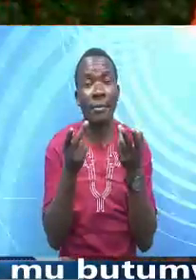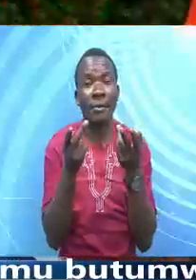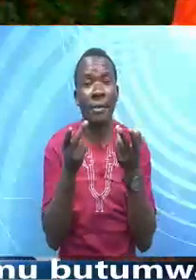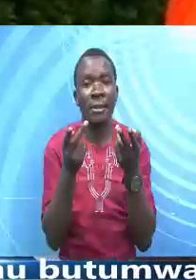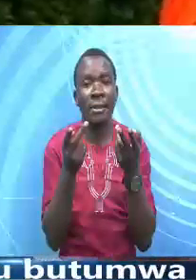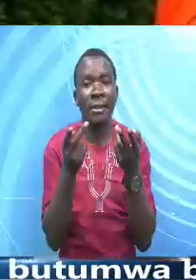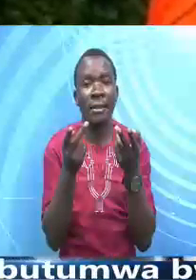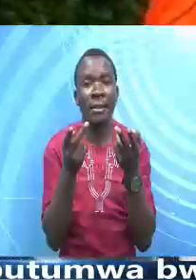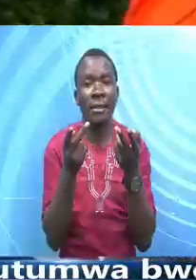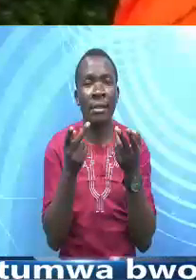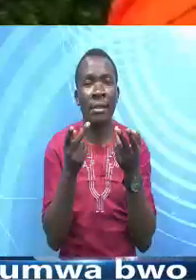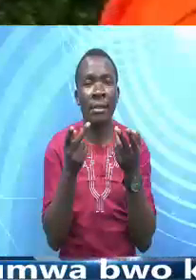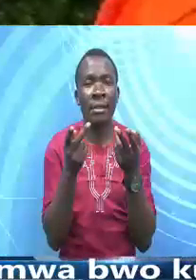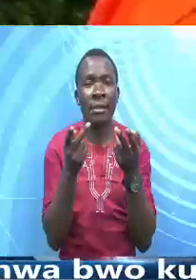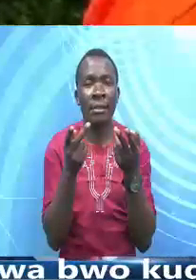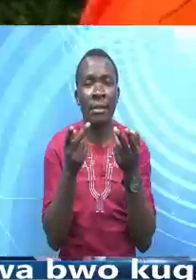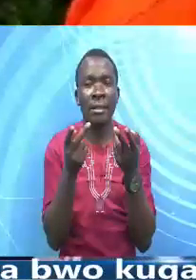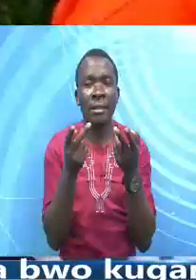arayiteranye mwabyakiriye mute?